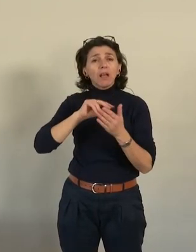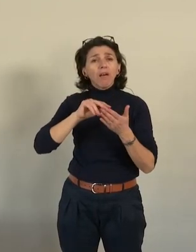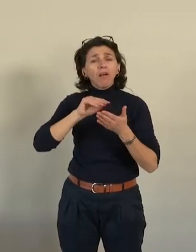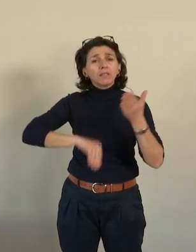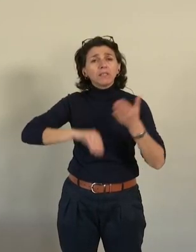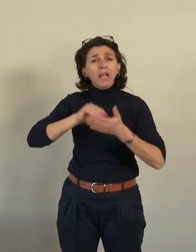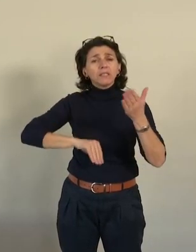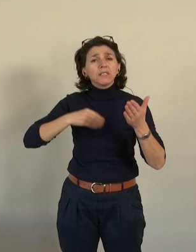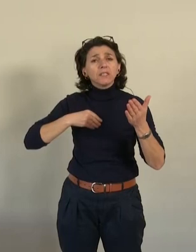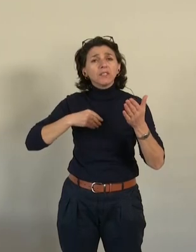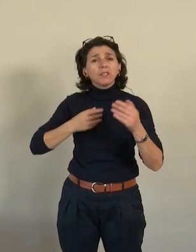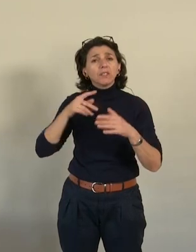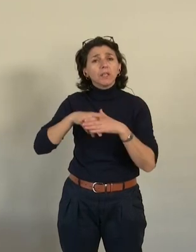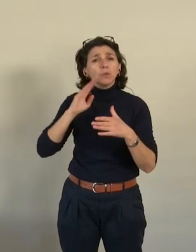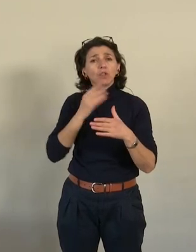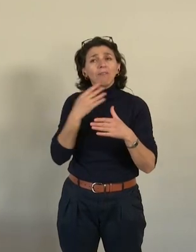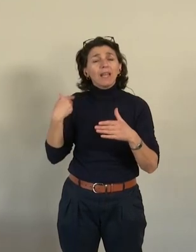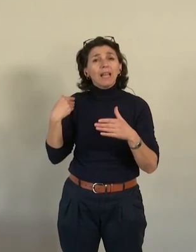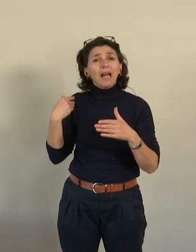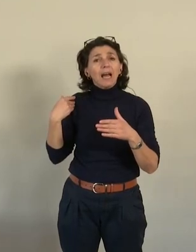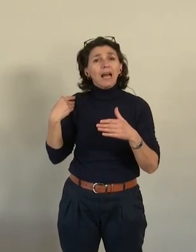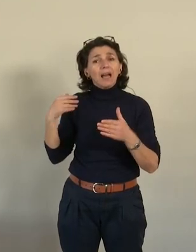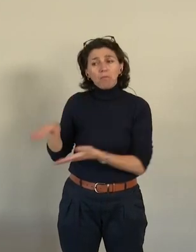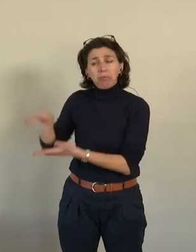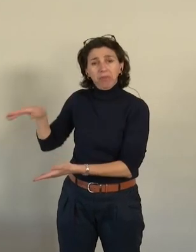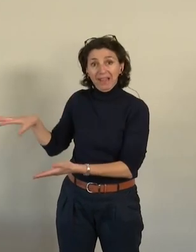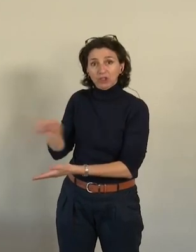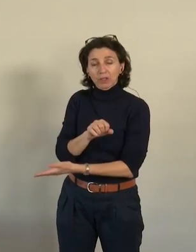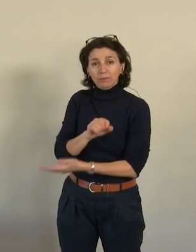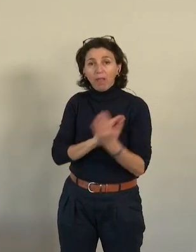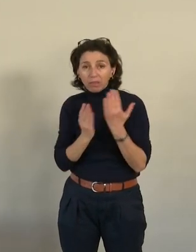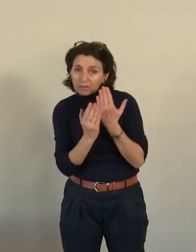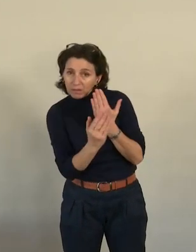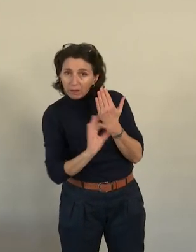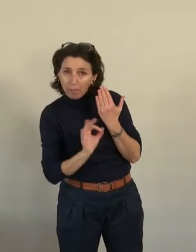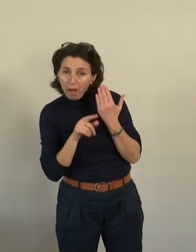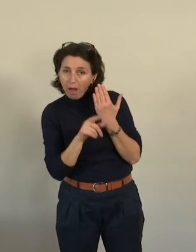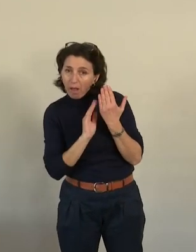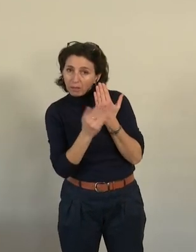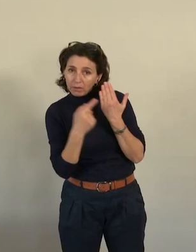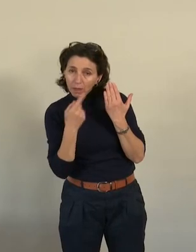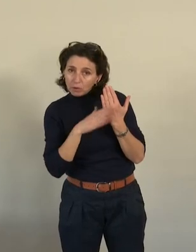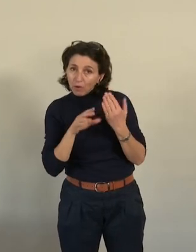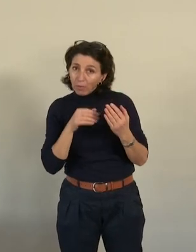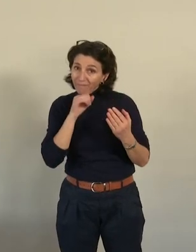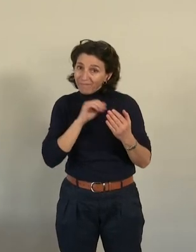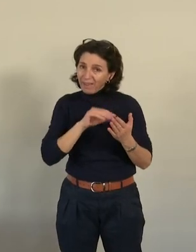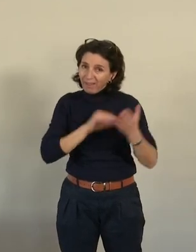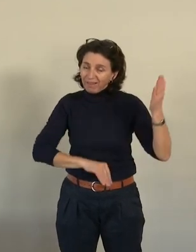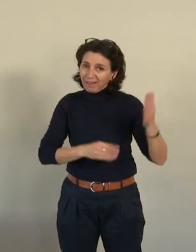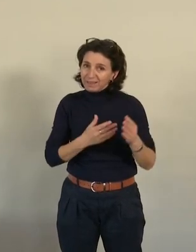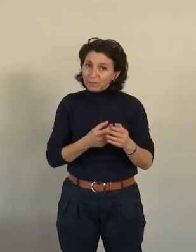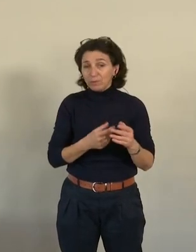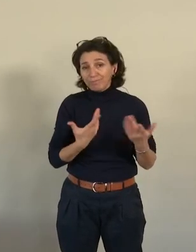janvier il faut prendre celle qui est dans la dans l'allas et qu'il n'y a pas d'annexe donc l'annexe auquel vous faites référence c'est d'une vieille version de travail qui avait été